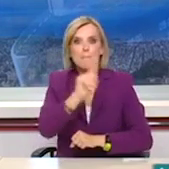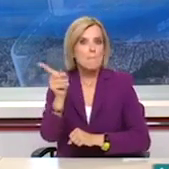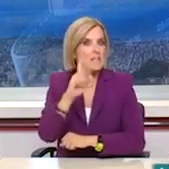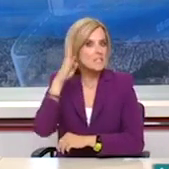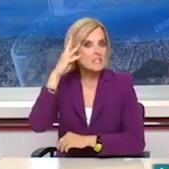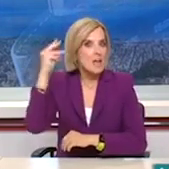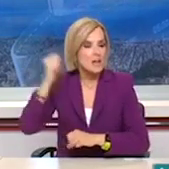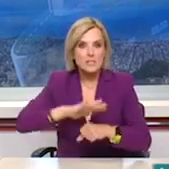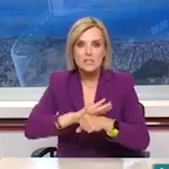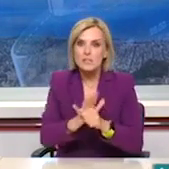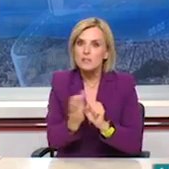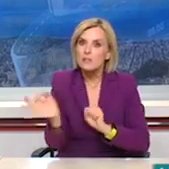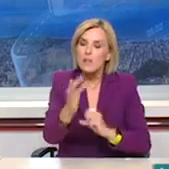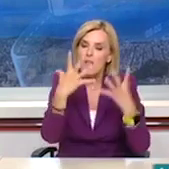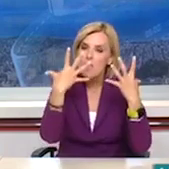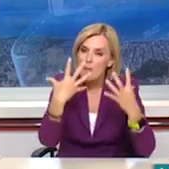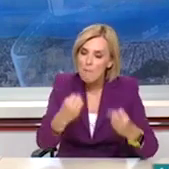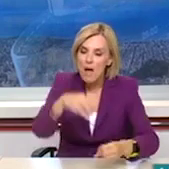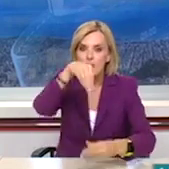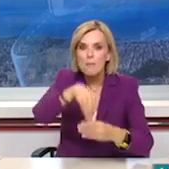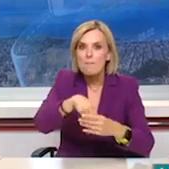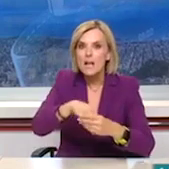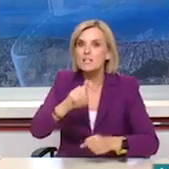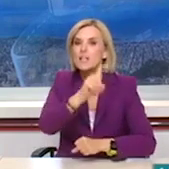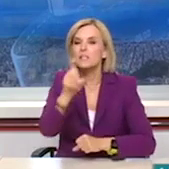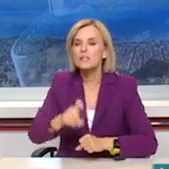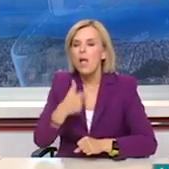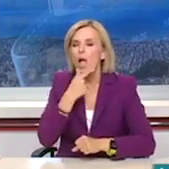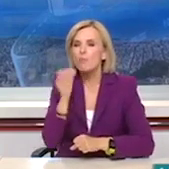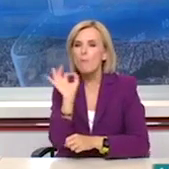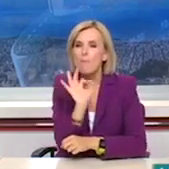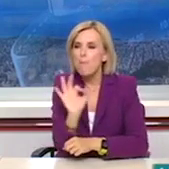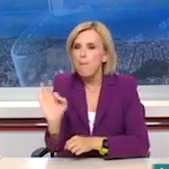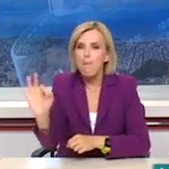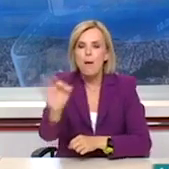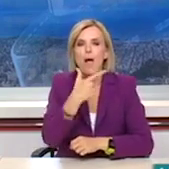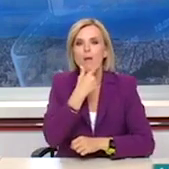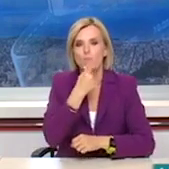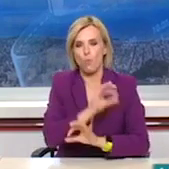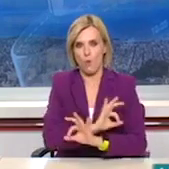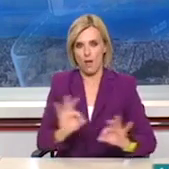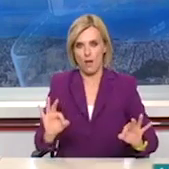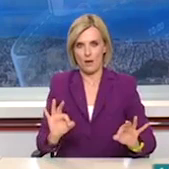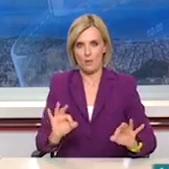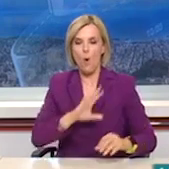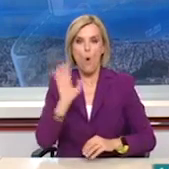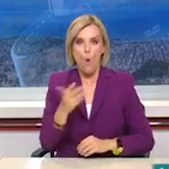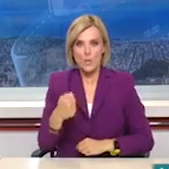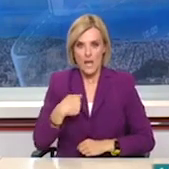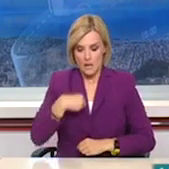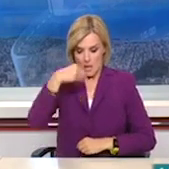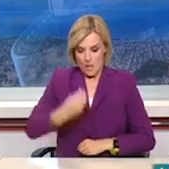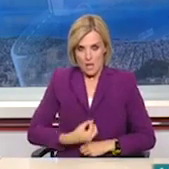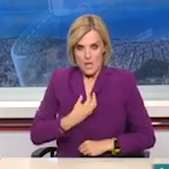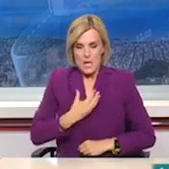του. Ιδίως όταν βρει τις κατάλληλες συνθήκες. Διασπείρεται εύκολα. Όταν έχω συμπτώματα του ιού πρέπει να